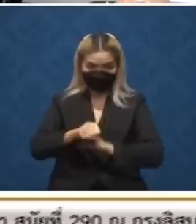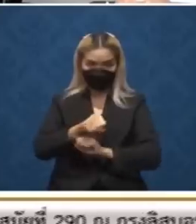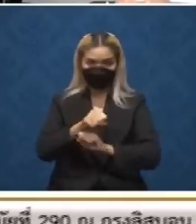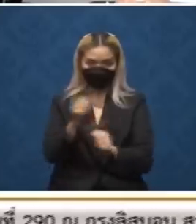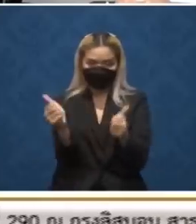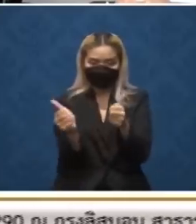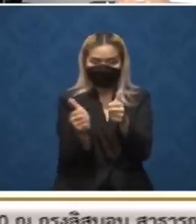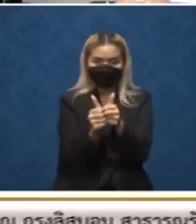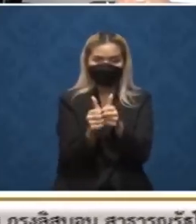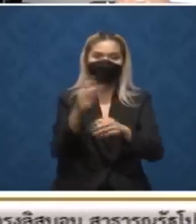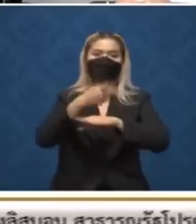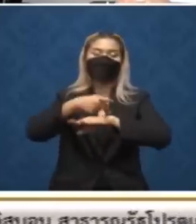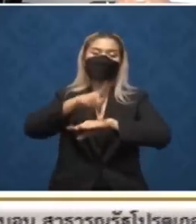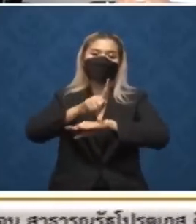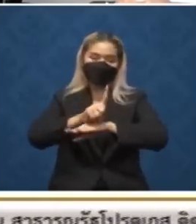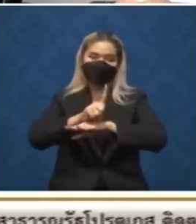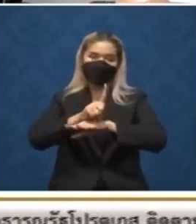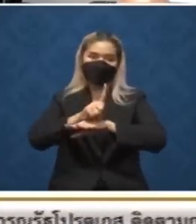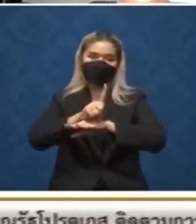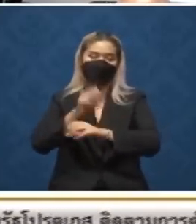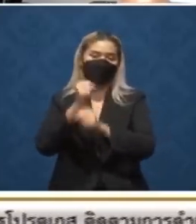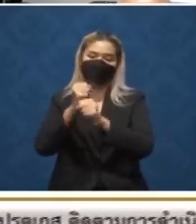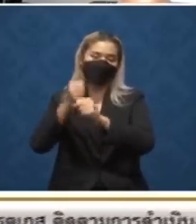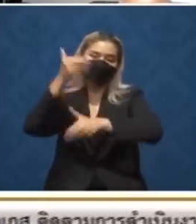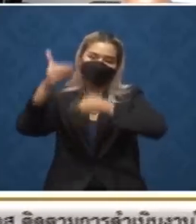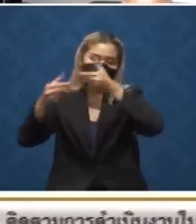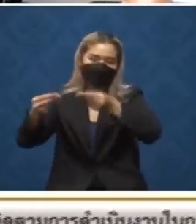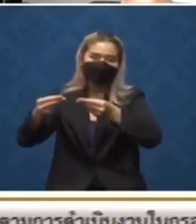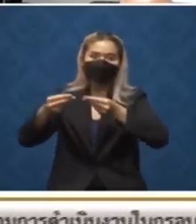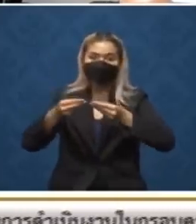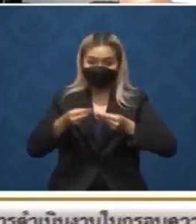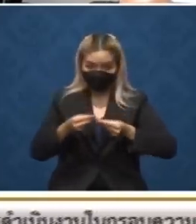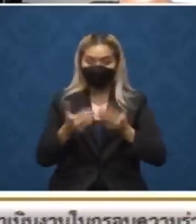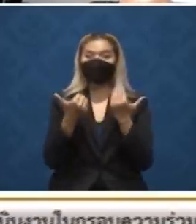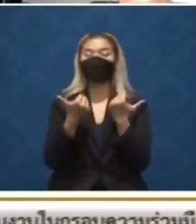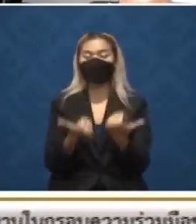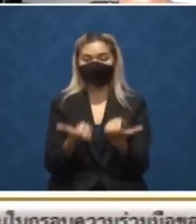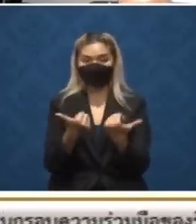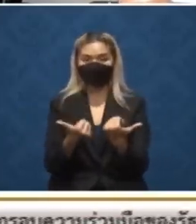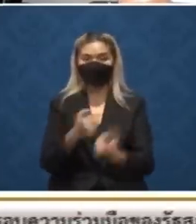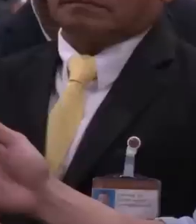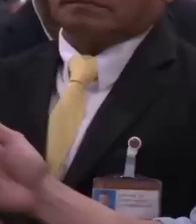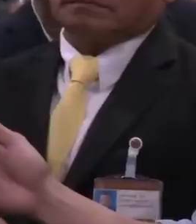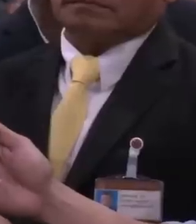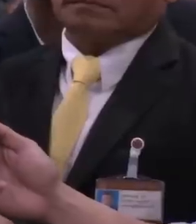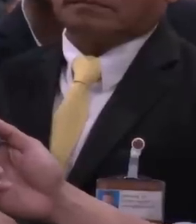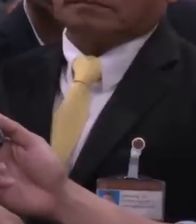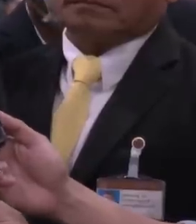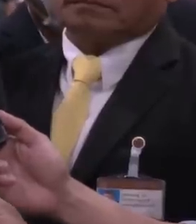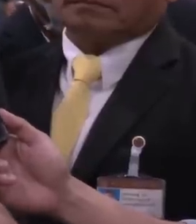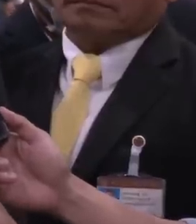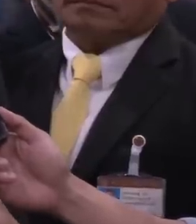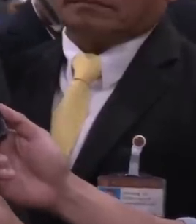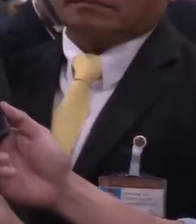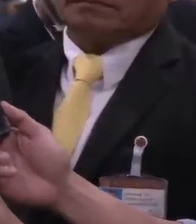โดยจะมีคุณวิทยาแก้วพระใดส.ส.บัญชีรายชื่อแล้วก็ท่านเป็นรองหัวหน้าพรรคด้วยนะคะมาเป็นประธานวิปแล้วก็จะมีคุณชุมพลก